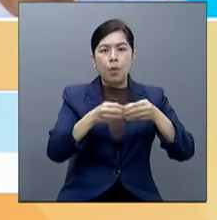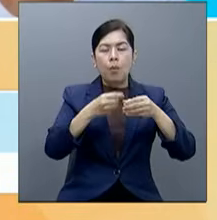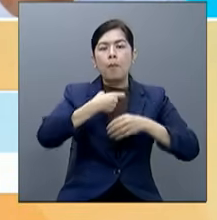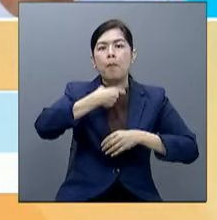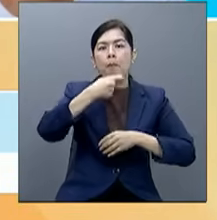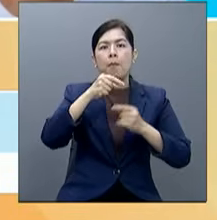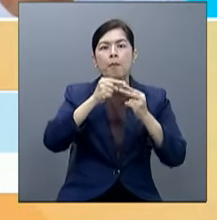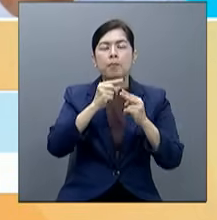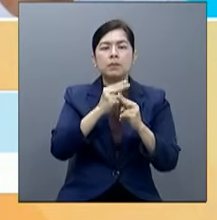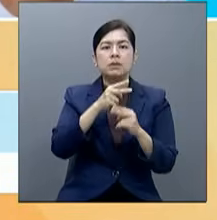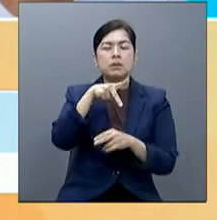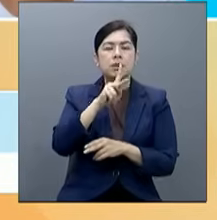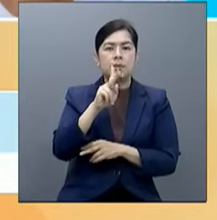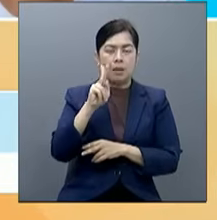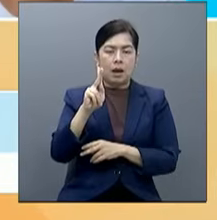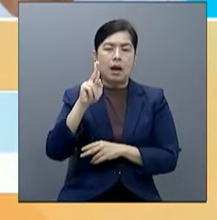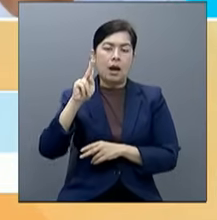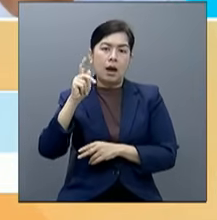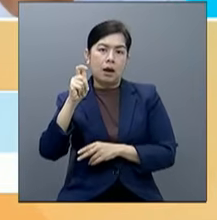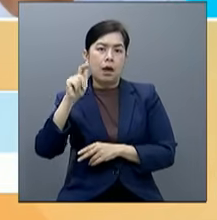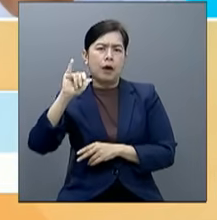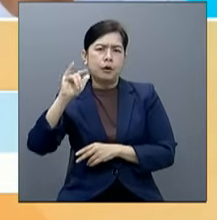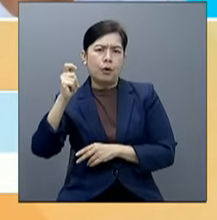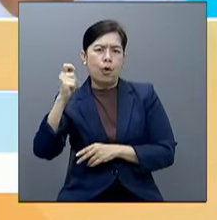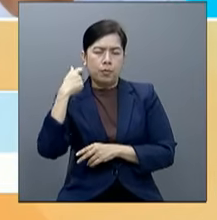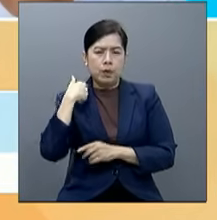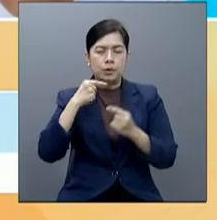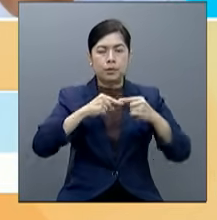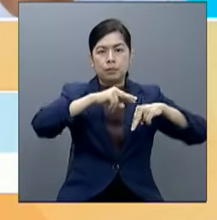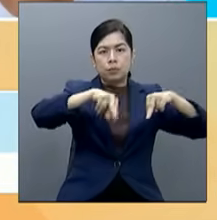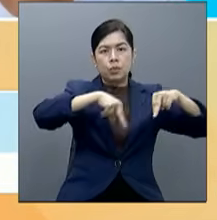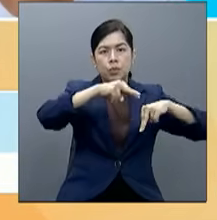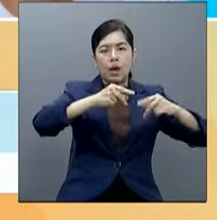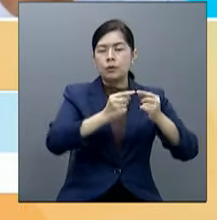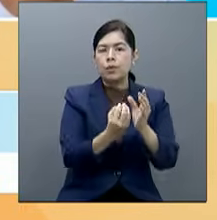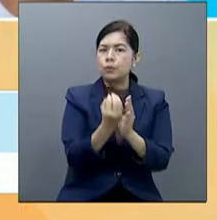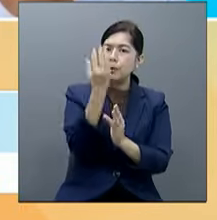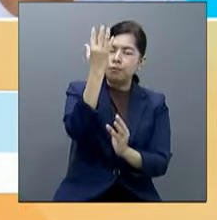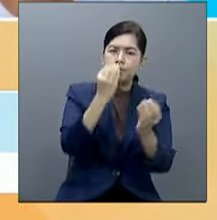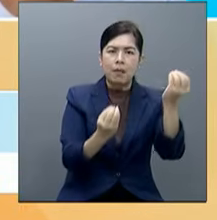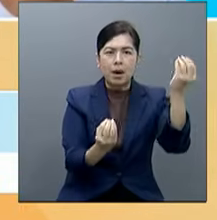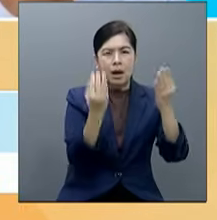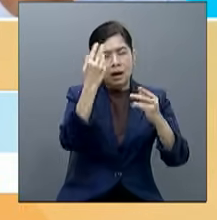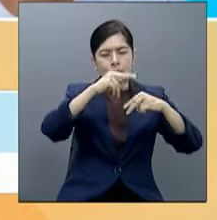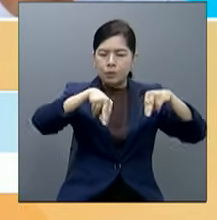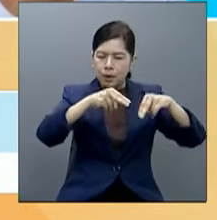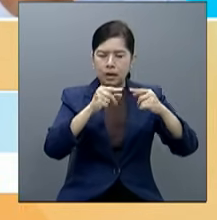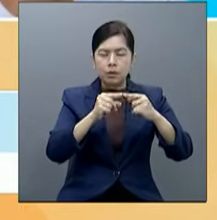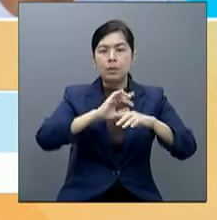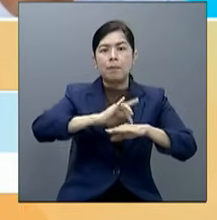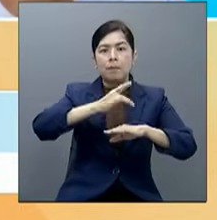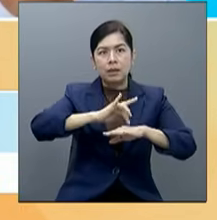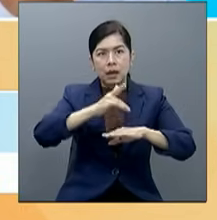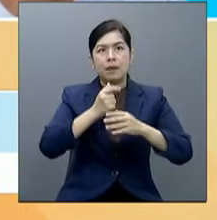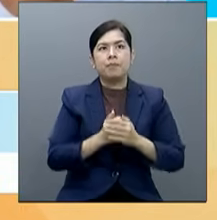การอนุรักษ์ป่าเยอะพอสมควรแล้วทีเนี้ยทุกการทำงานหรือว่าทุกกิจกรรมเนี่ยคือจะมีความเชื่อในเรื่อง